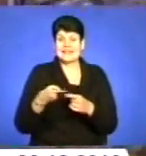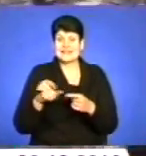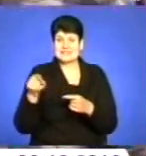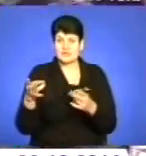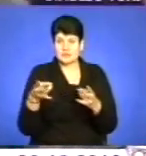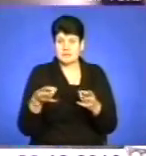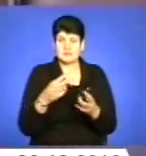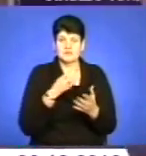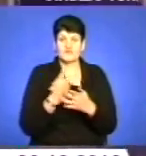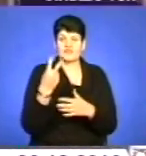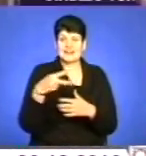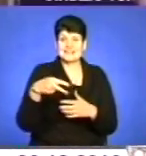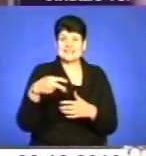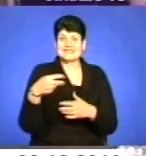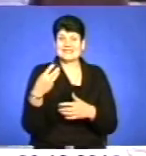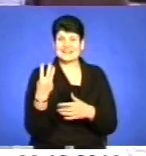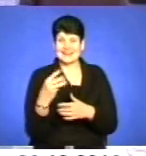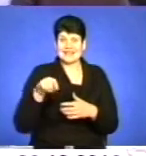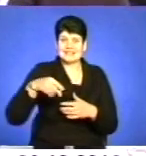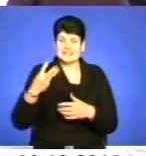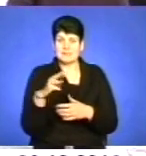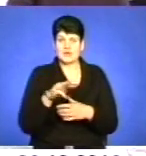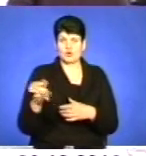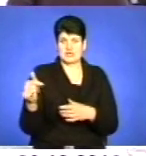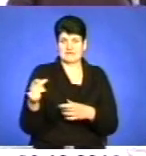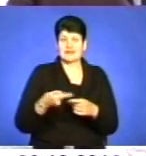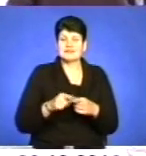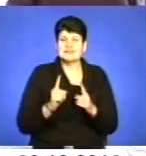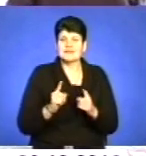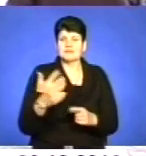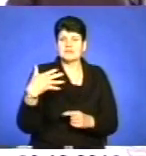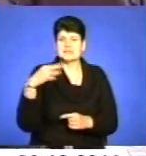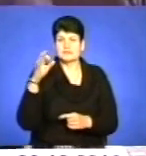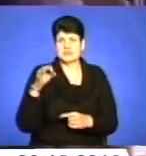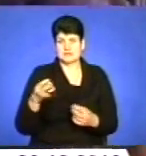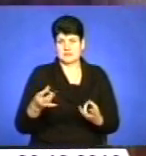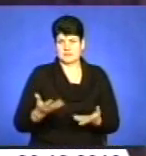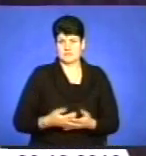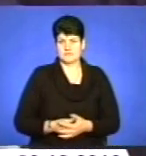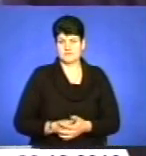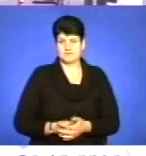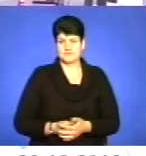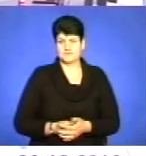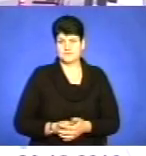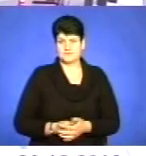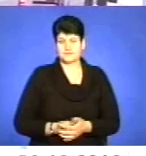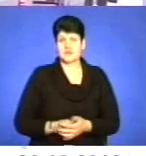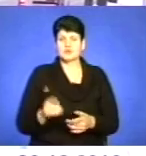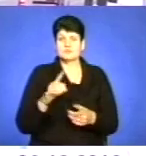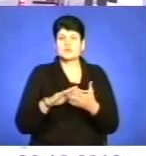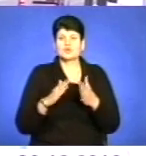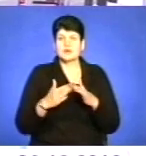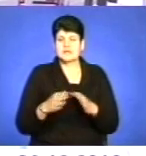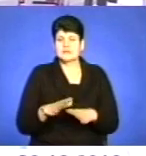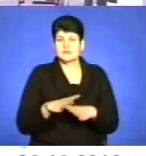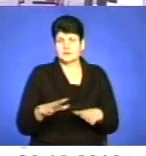передбачено 23,3 мільйона гривень, а це лише 50% від потреби. Аби ситуація не